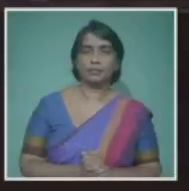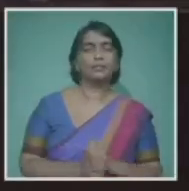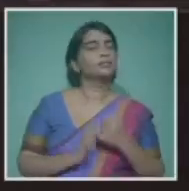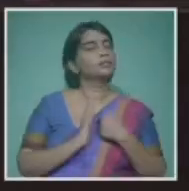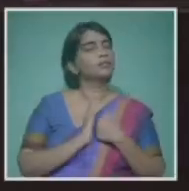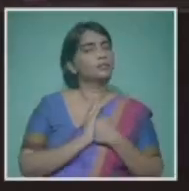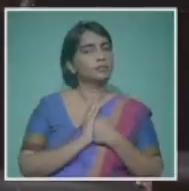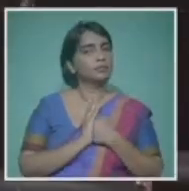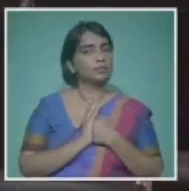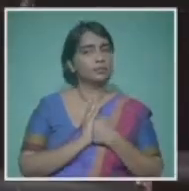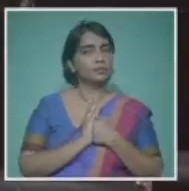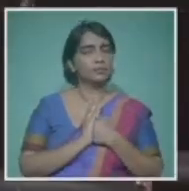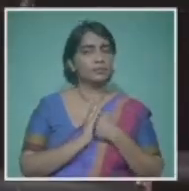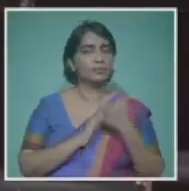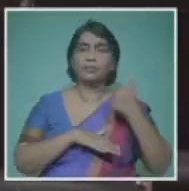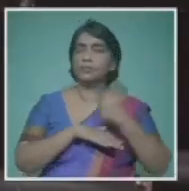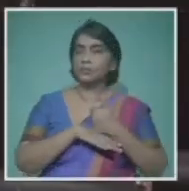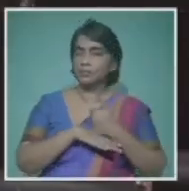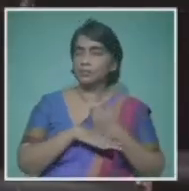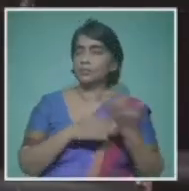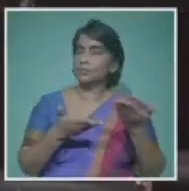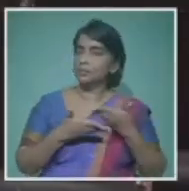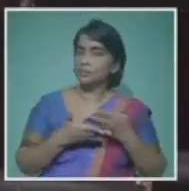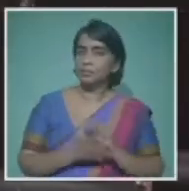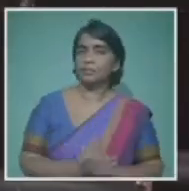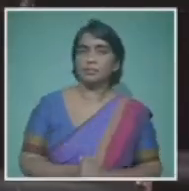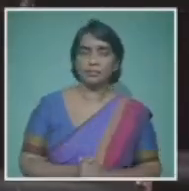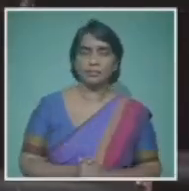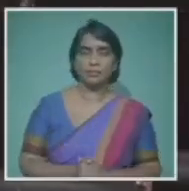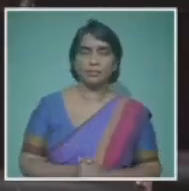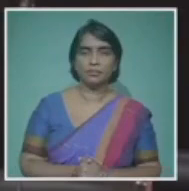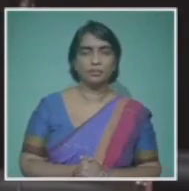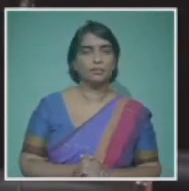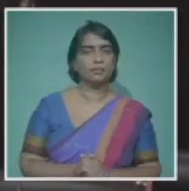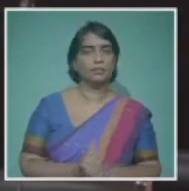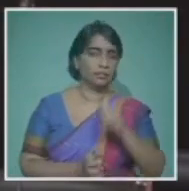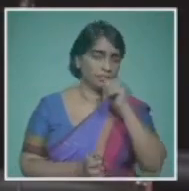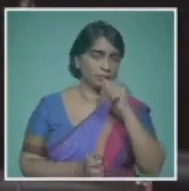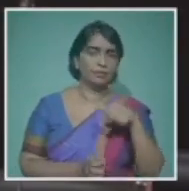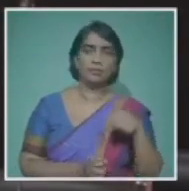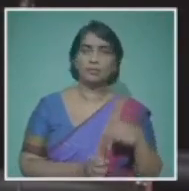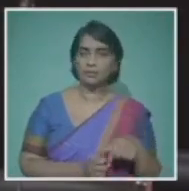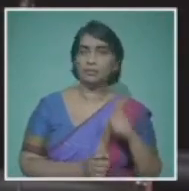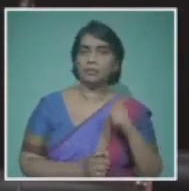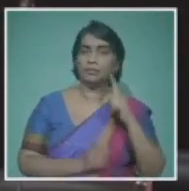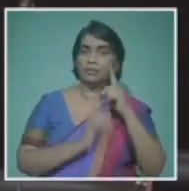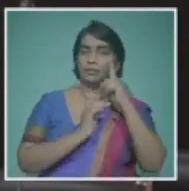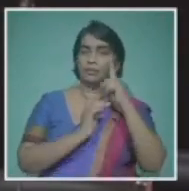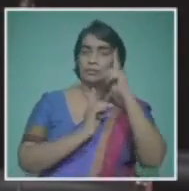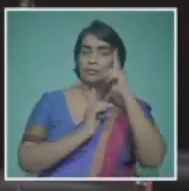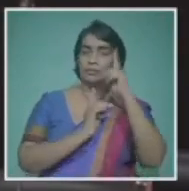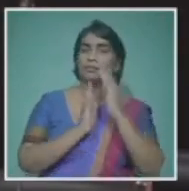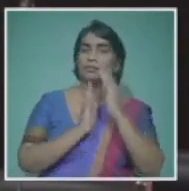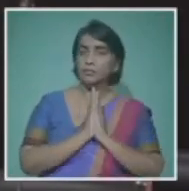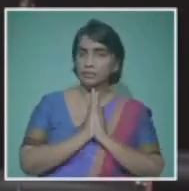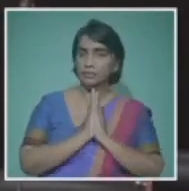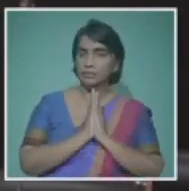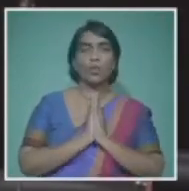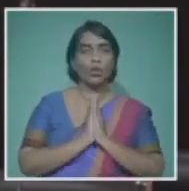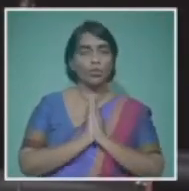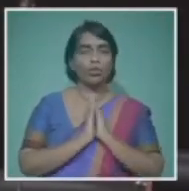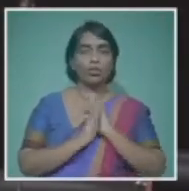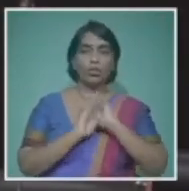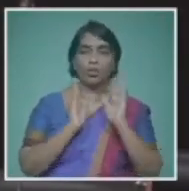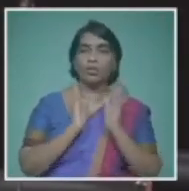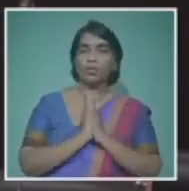ගරු මුල්ලාසනයෙන් අවසරයි. ඇත්ත වශයෙන්ම අද ආගමික කටයුතු බුද්ධ ශාසන